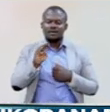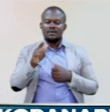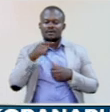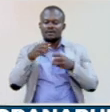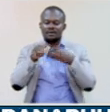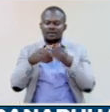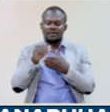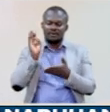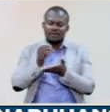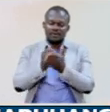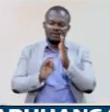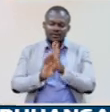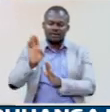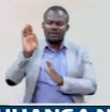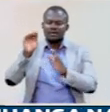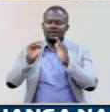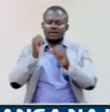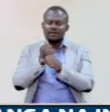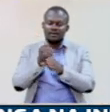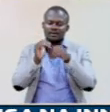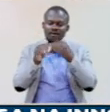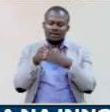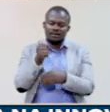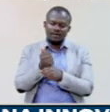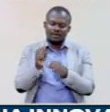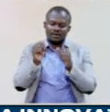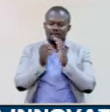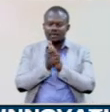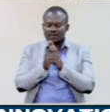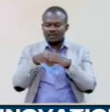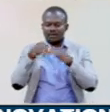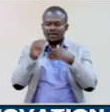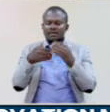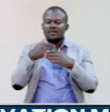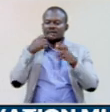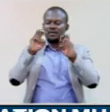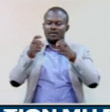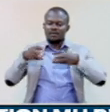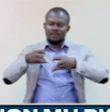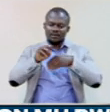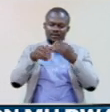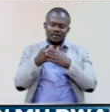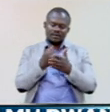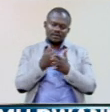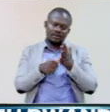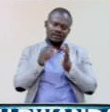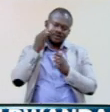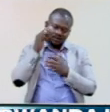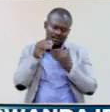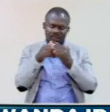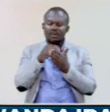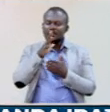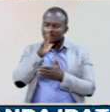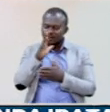uburyo buzarushaho guteza imbere urwego rw'abikorera n'inzobere mu birana n'ubuhinzi zikemeza ko uburyo buzatuma ikibazo cy'imbuto yajyaga itinda kugera